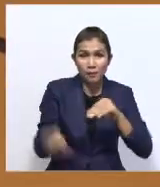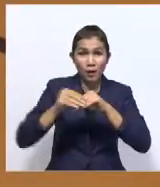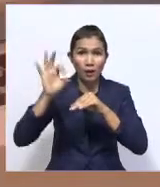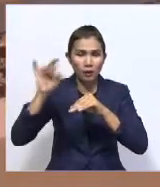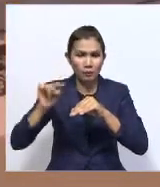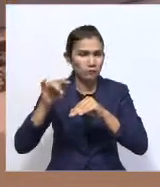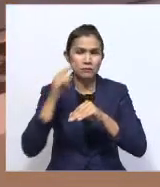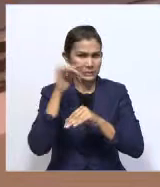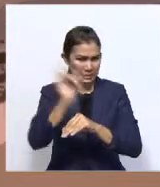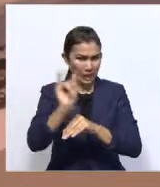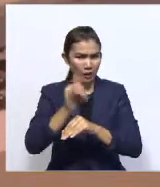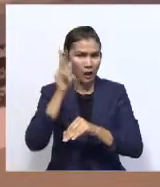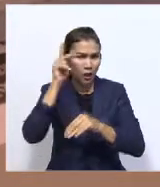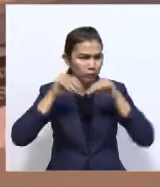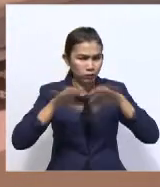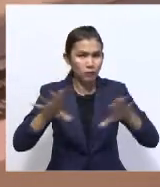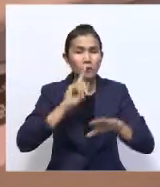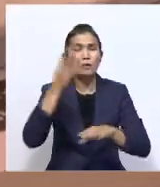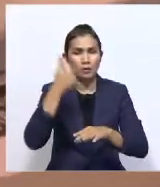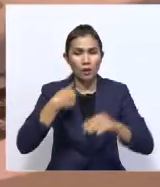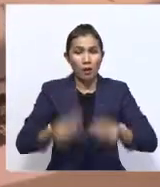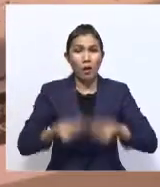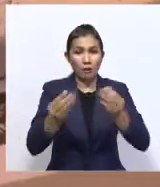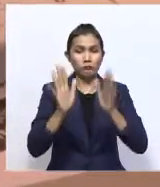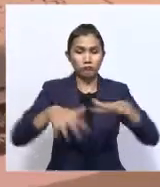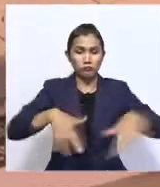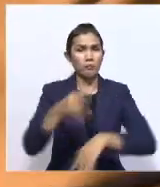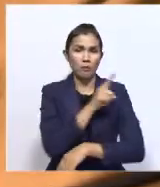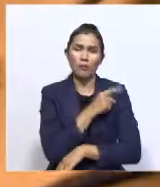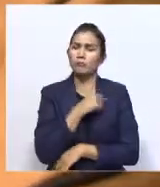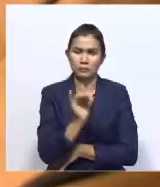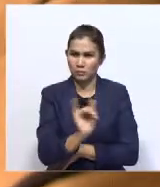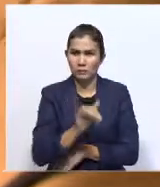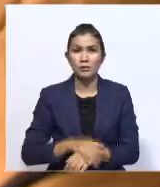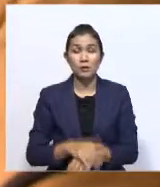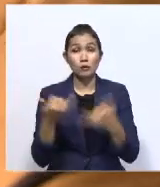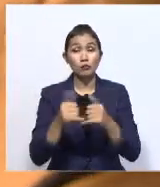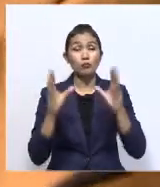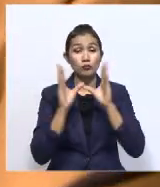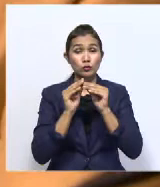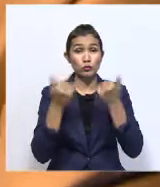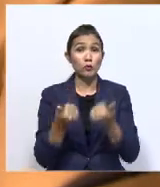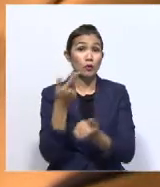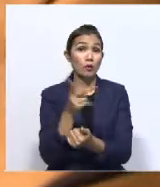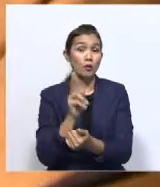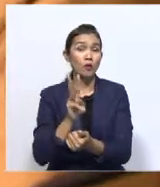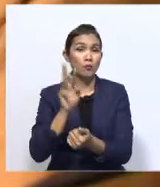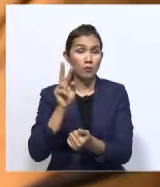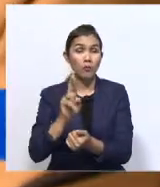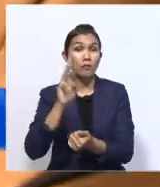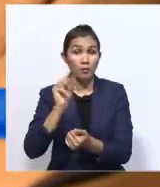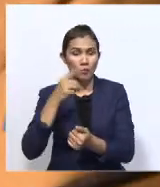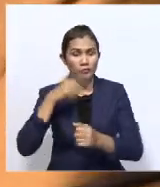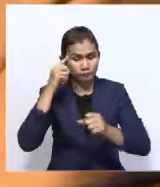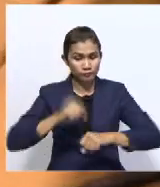ออยู่ในขณะนี้เพราะไม่ต้องการผลักภาระให้กับประชาชนค่ะสำหรับผลการประชุมคณะรัฐมนตรีในวันนี้ก็มีมติอนุมัติพระ